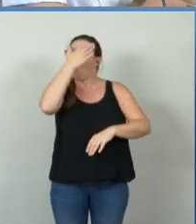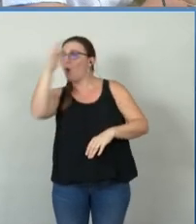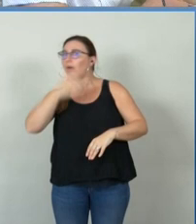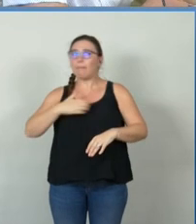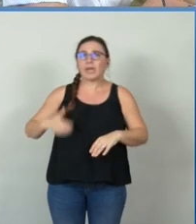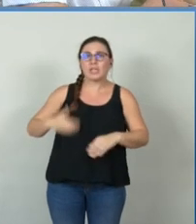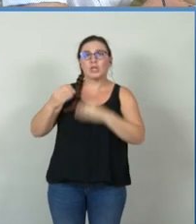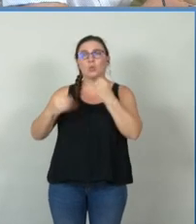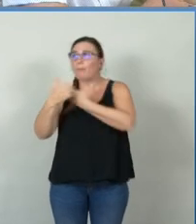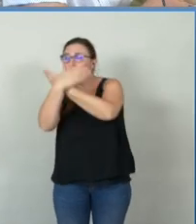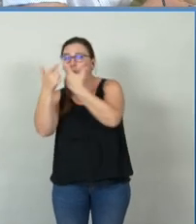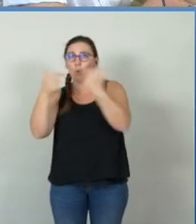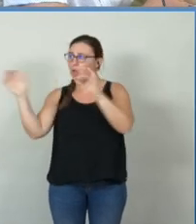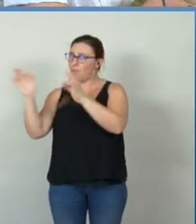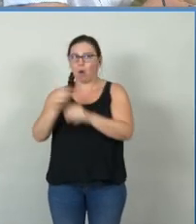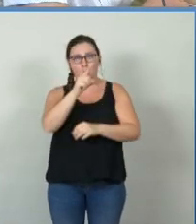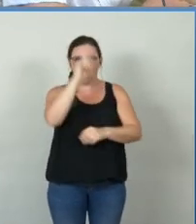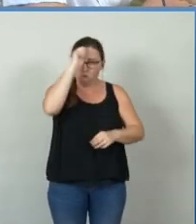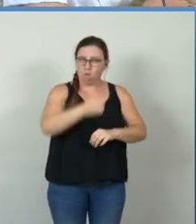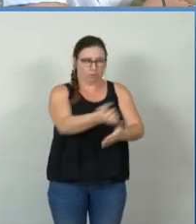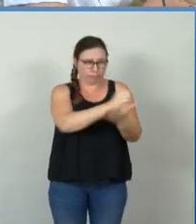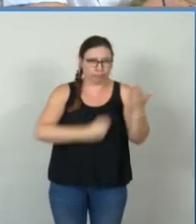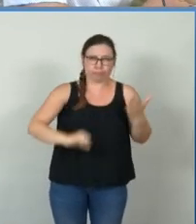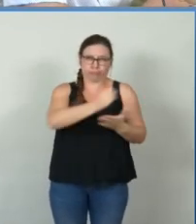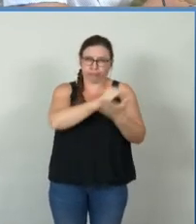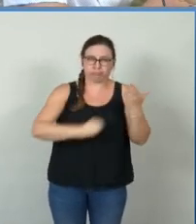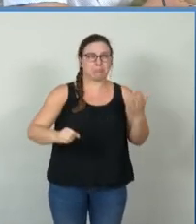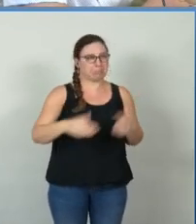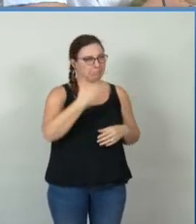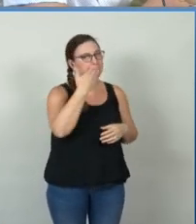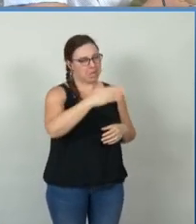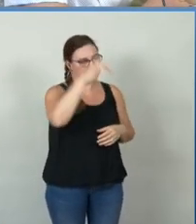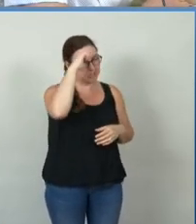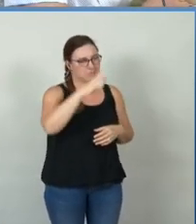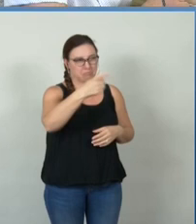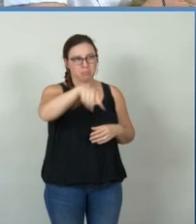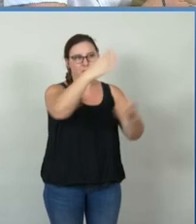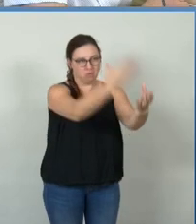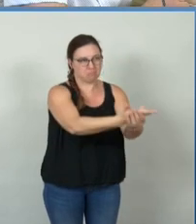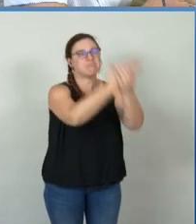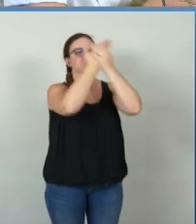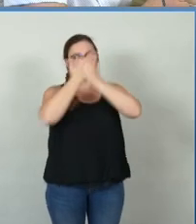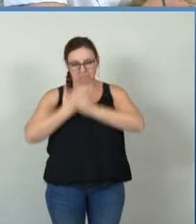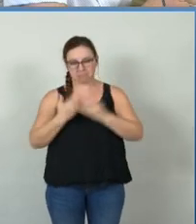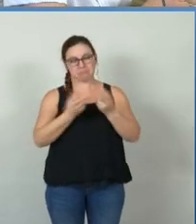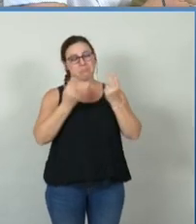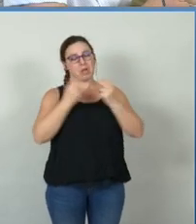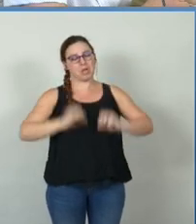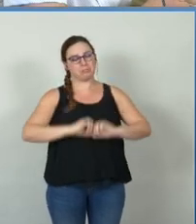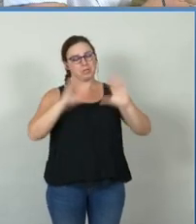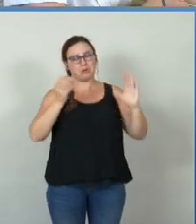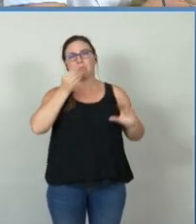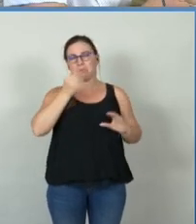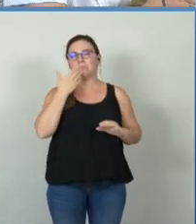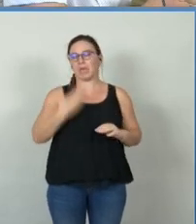et donc merci pour l'ensemble de ces éléments et l'ensemble des explications qui qui ont été données